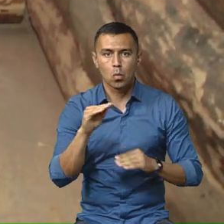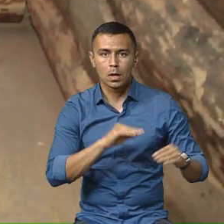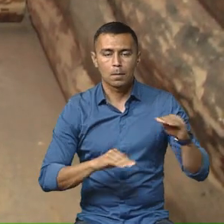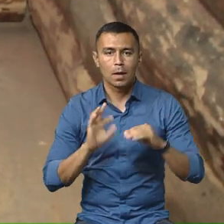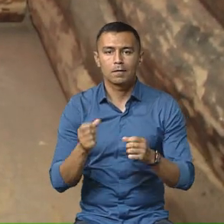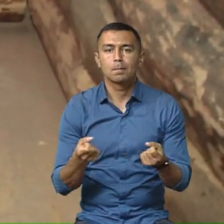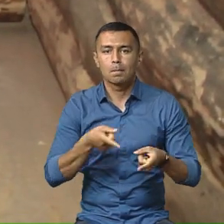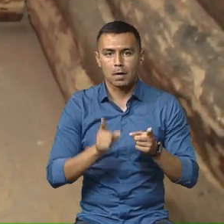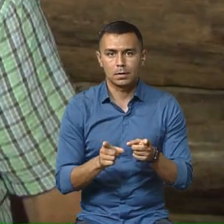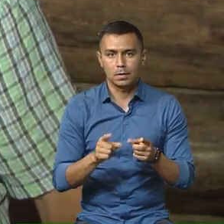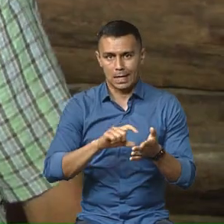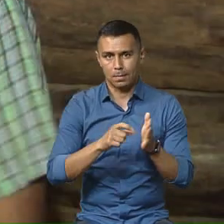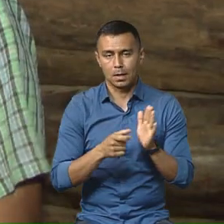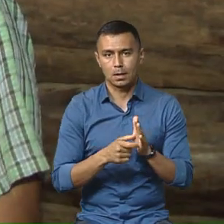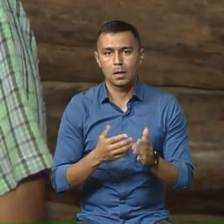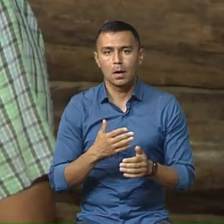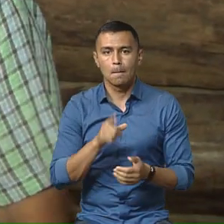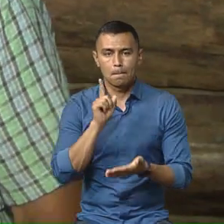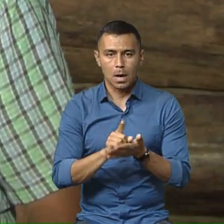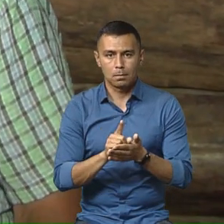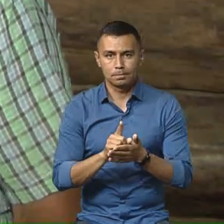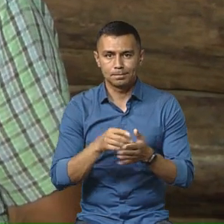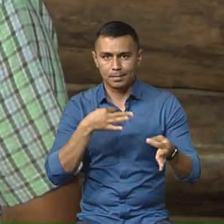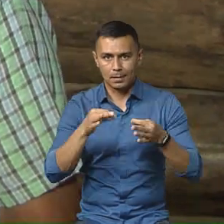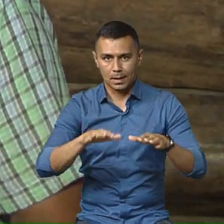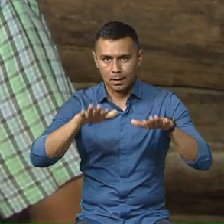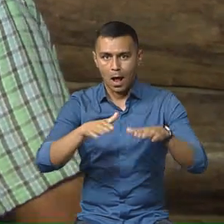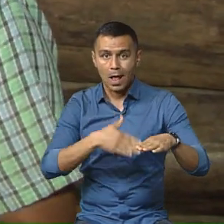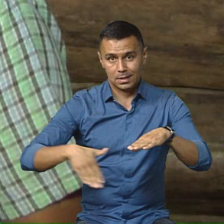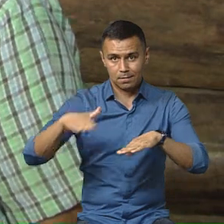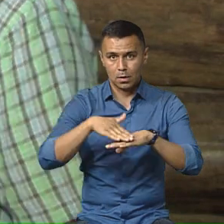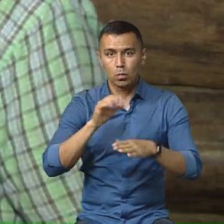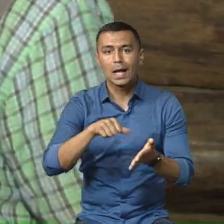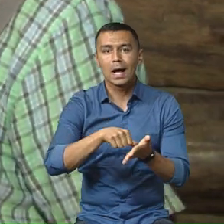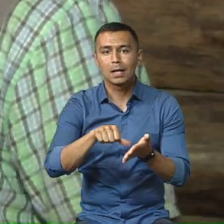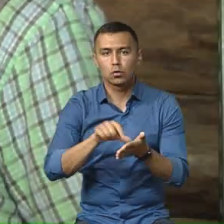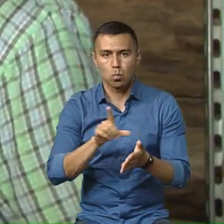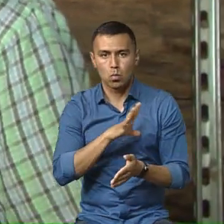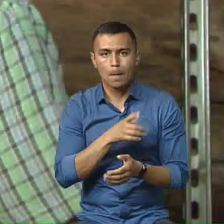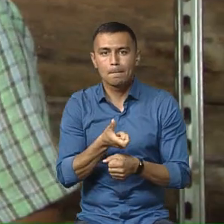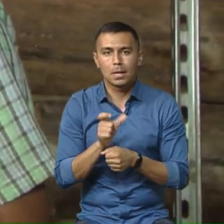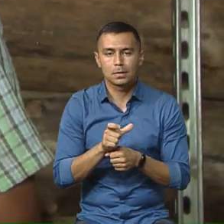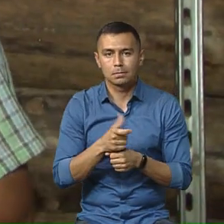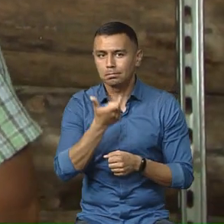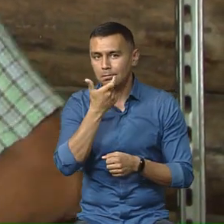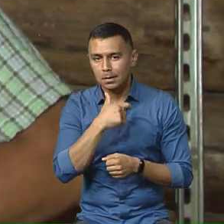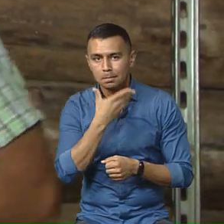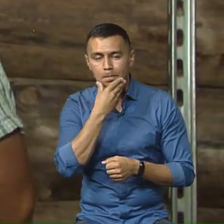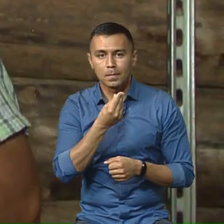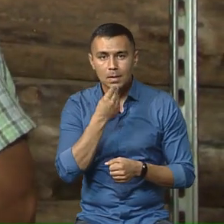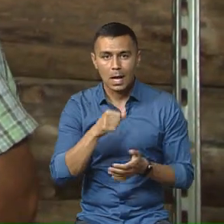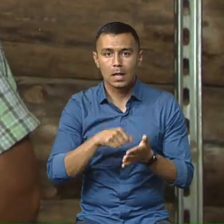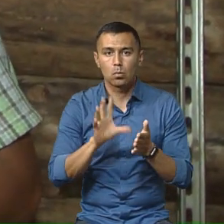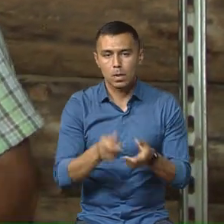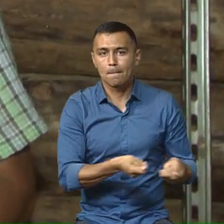як у справжній криївці. Маємо встановити люмероїд і зверху буде глина, щоб воно було більш естетично, буде глина. Глину